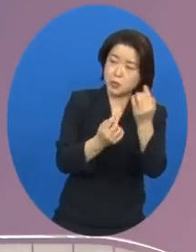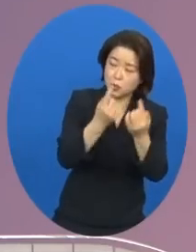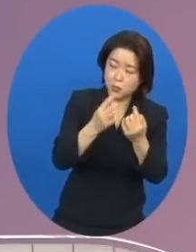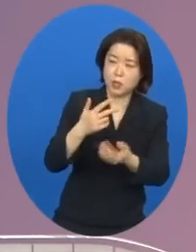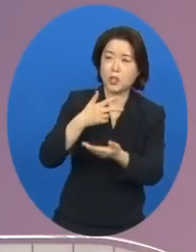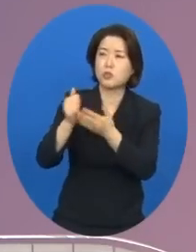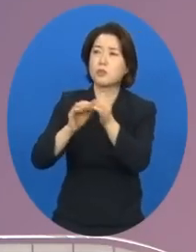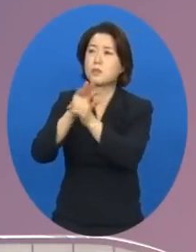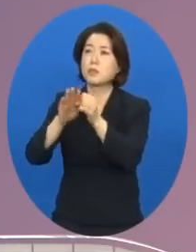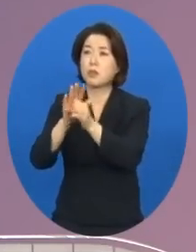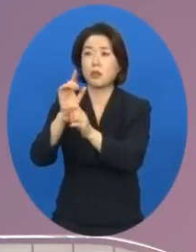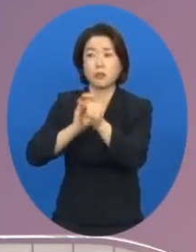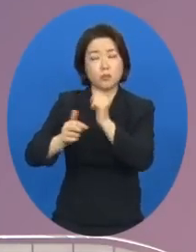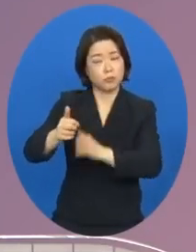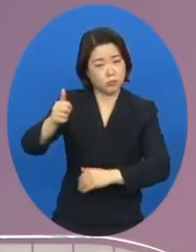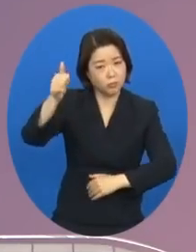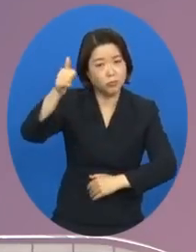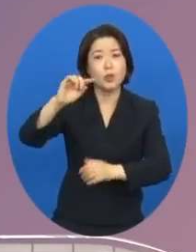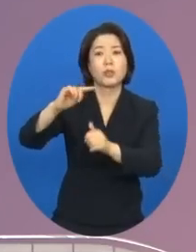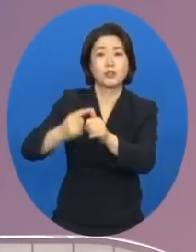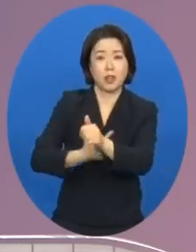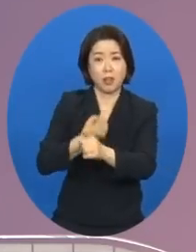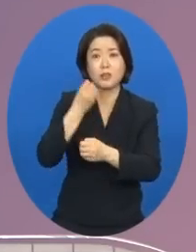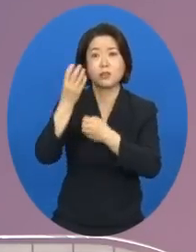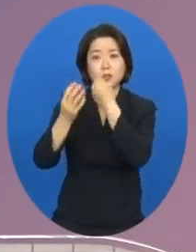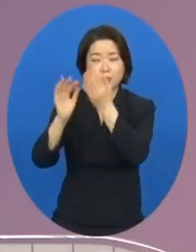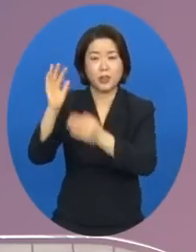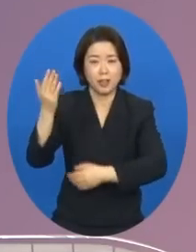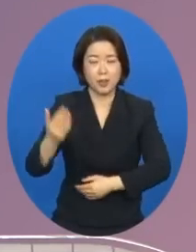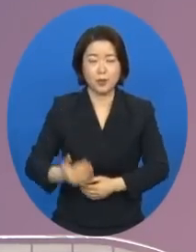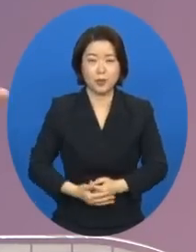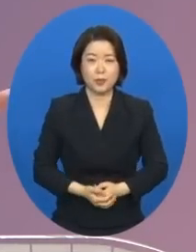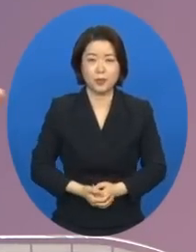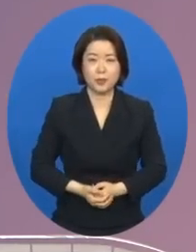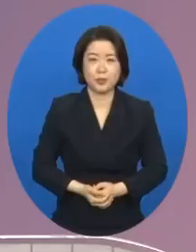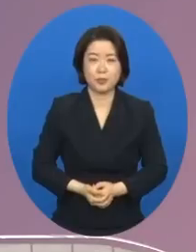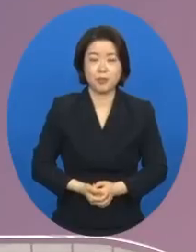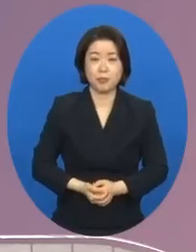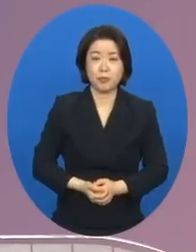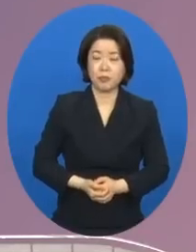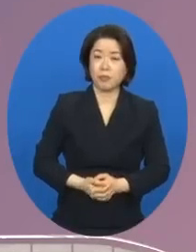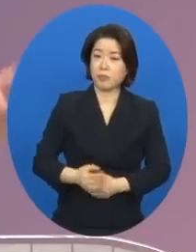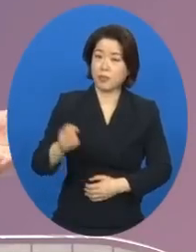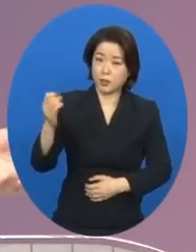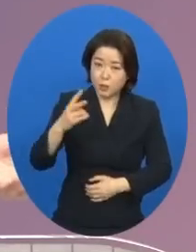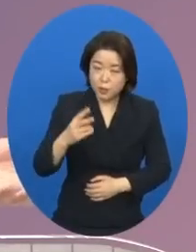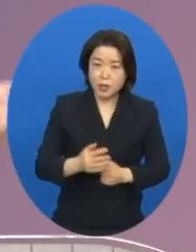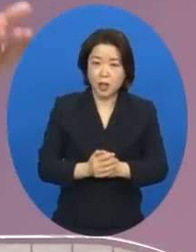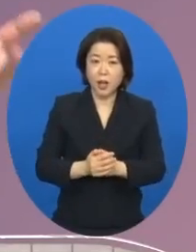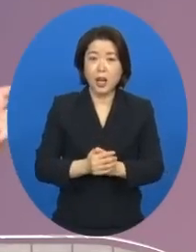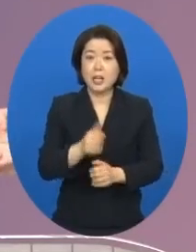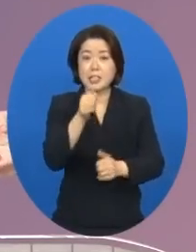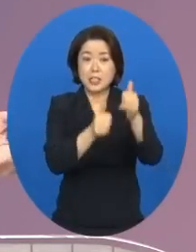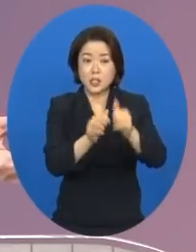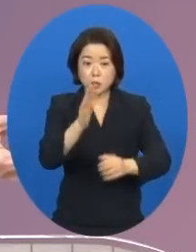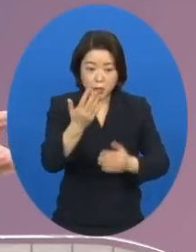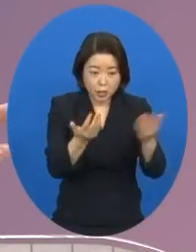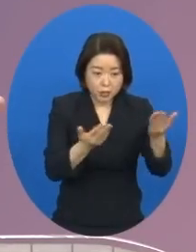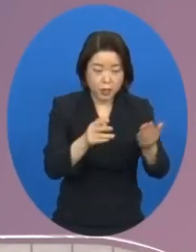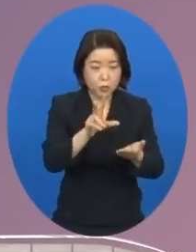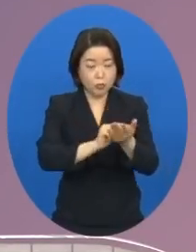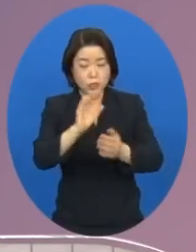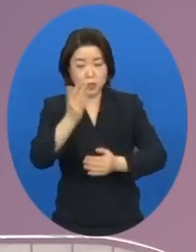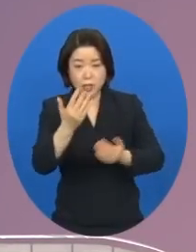사랑합니다 라는 고백이 더 자연스럽게 나오게 되었습니다. 그러자 시험되는 일, 문제가 되는